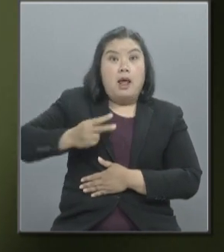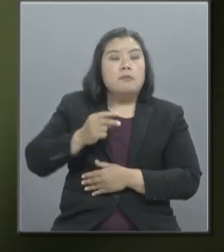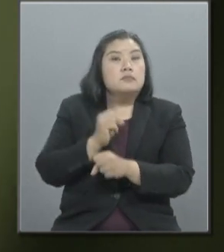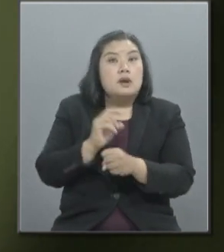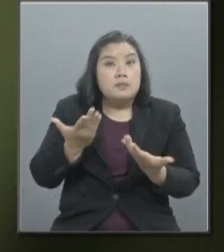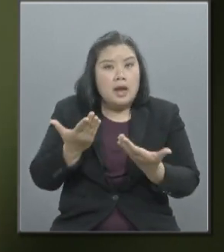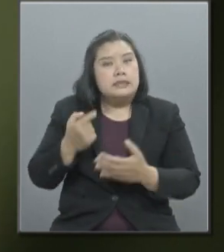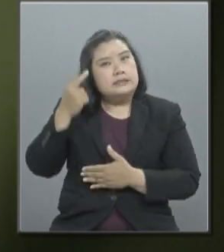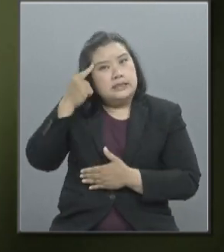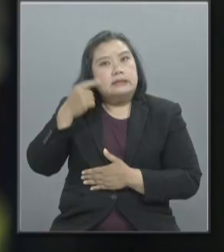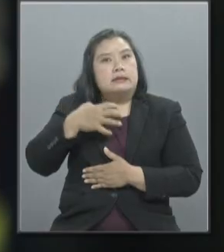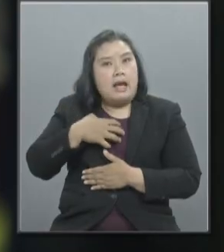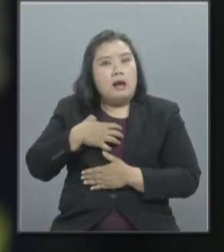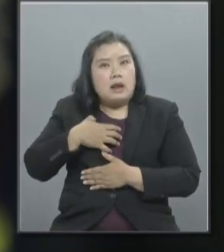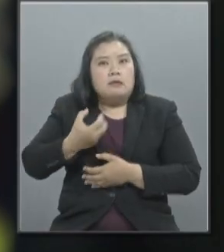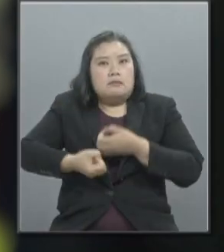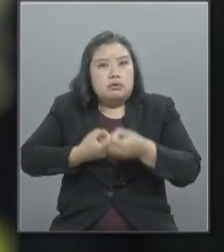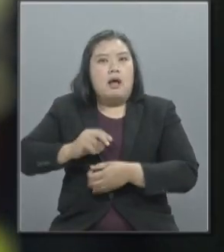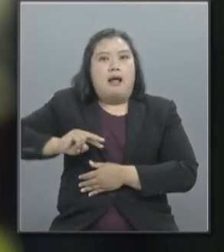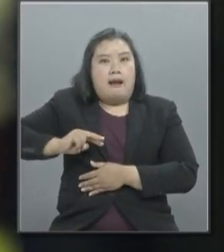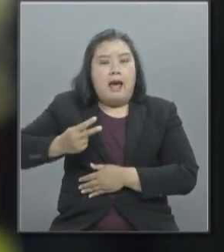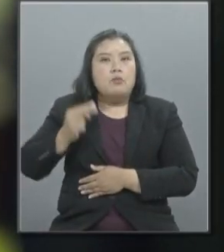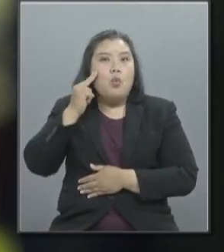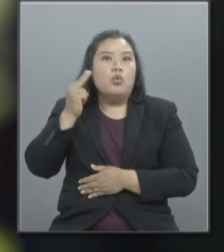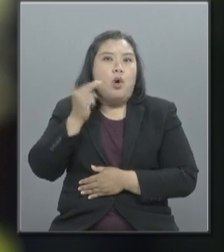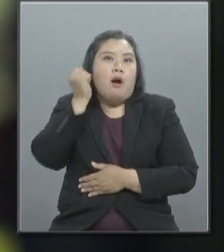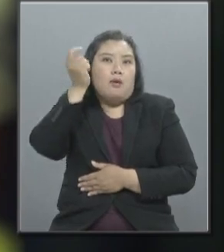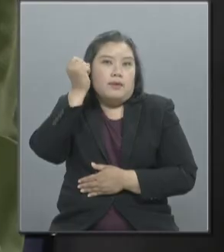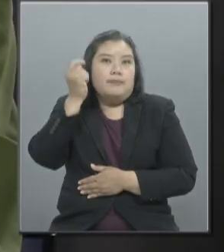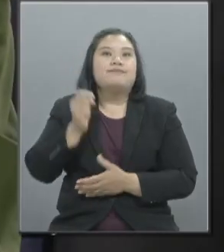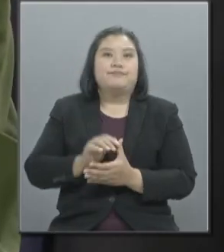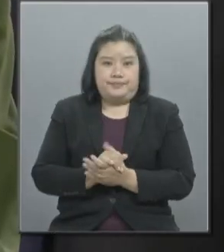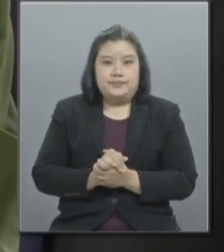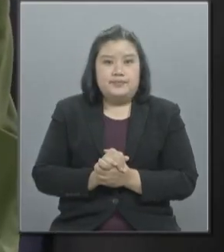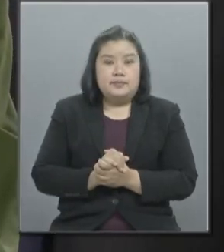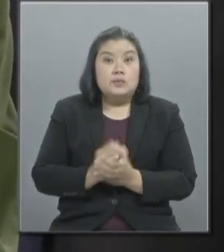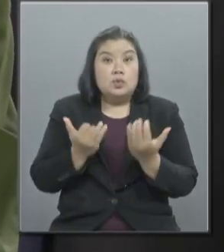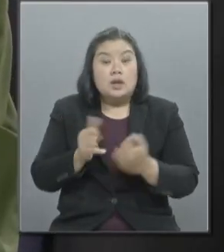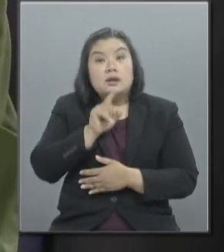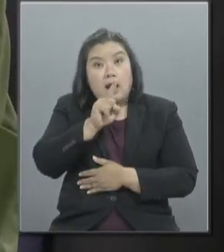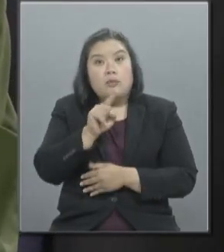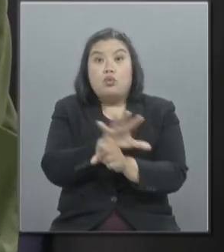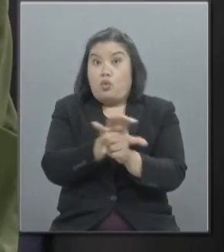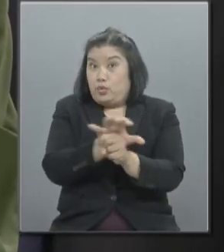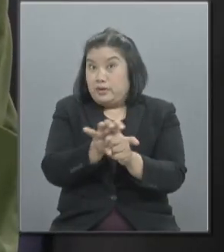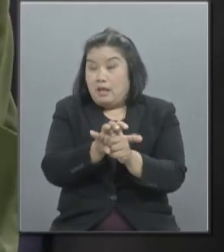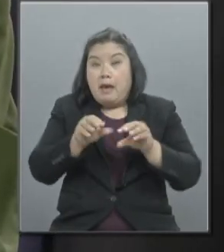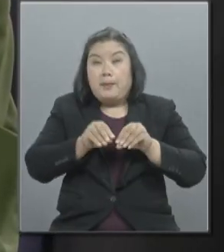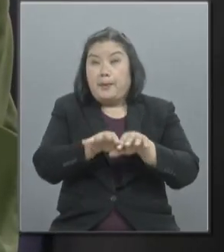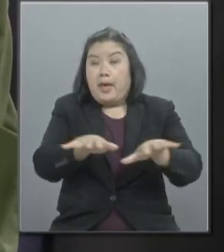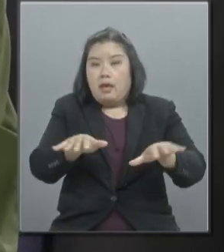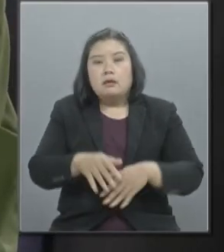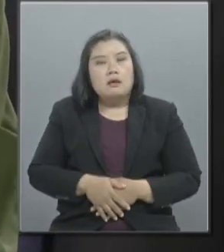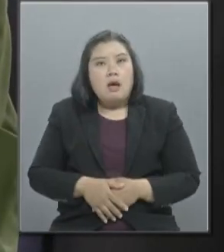เพื่อที่จะสื่อสารให้กับคนหูหนวกได้เข้าใจถึงเนื้อหาข่าวสารมากที่สุดค่ะในช่วงของการแพร่ระบาดของโควิด19แบบนี้ค่ะ